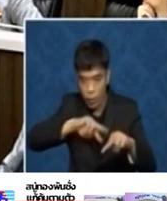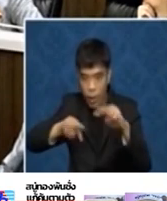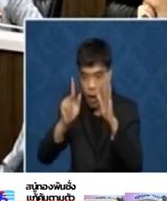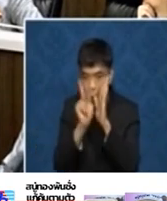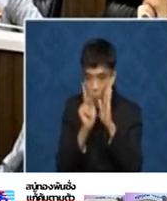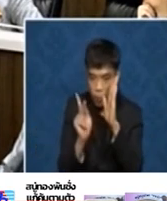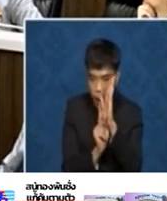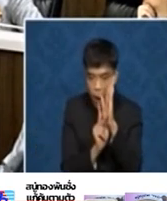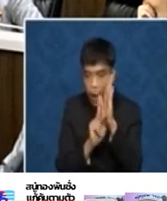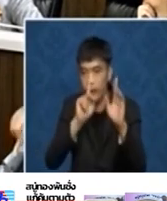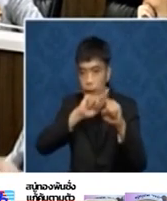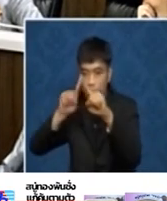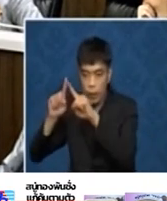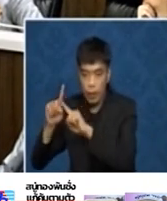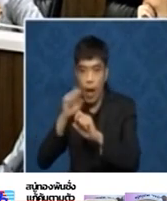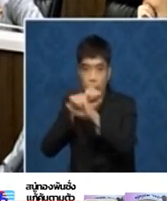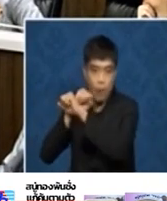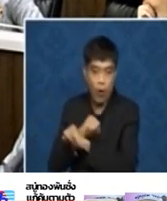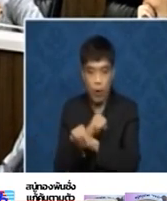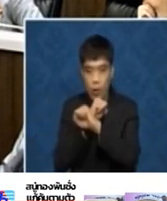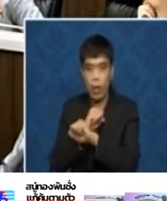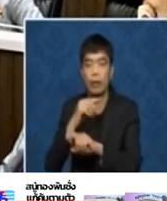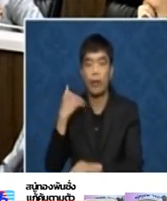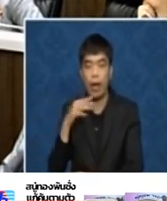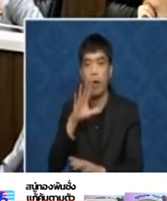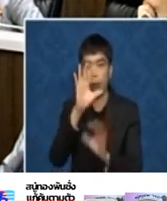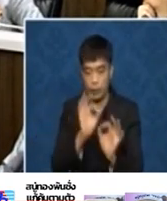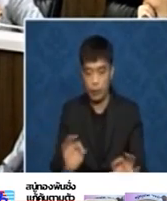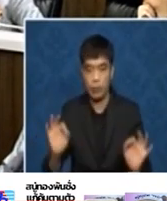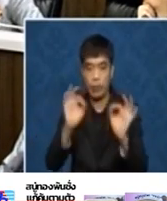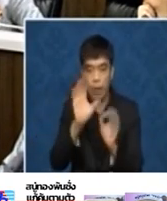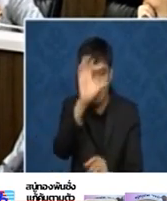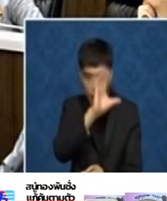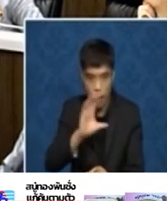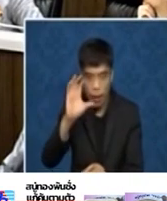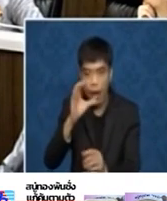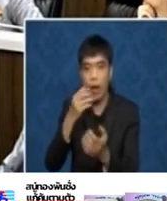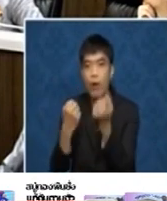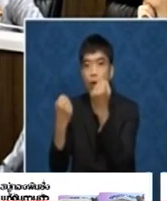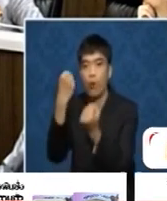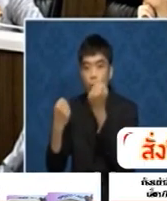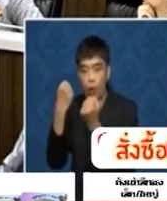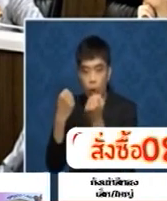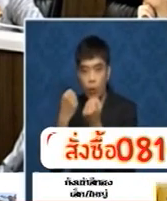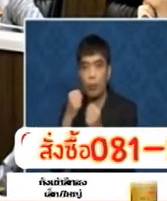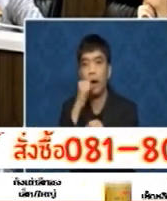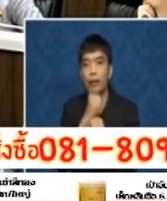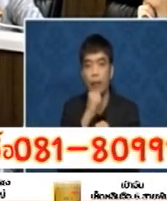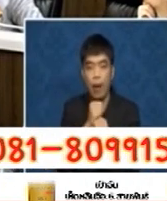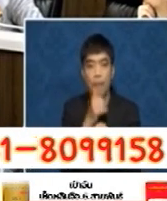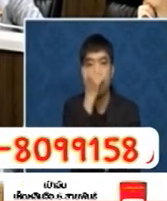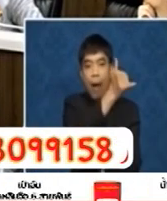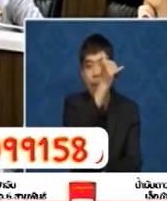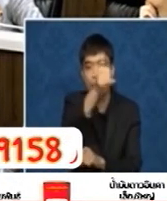นและมีความจำเป็นนะครับในการจัดหารถยนต์ในการออกไปปฏิบัติหน้าที่สำคัญต่างๆดังนั้นส